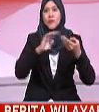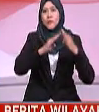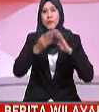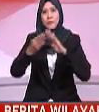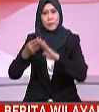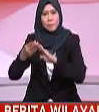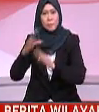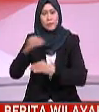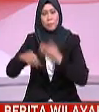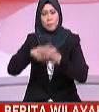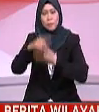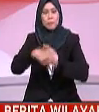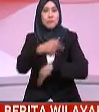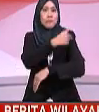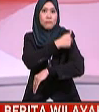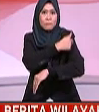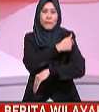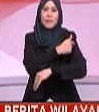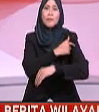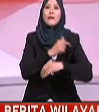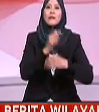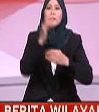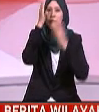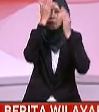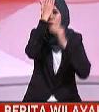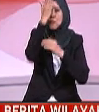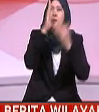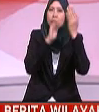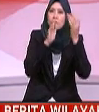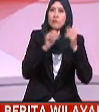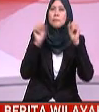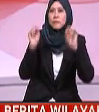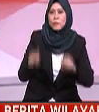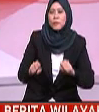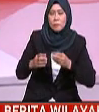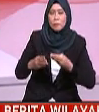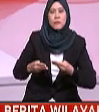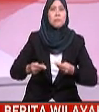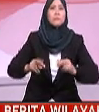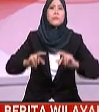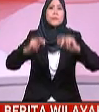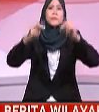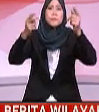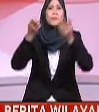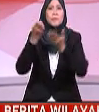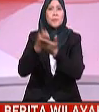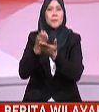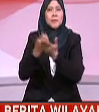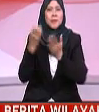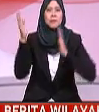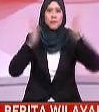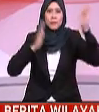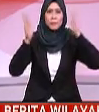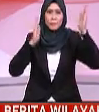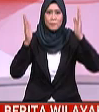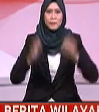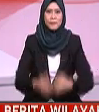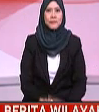vaksinasi kebangsaan. Baginda turut berharap pelaksanaannya dapat memulihkan kembali negara.